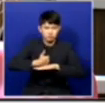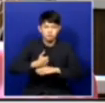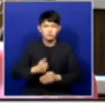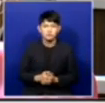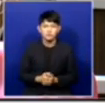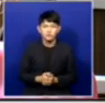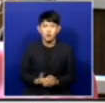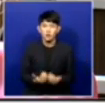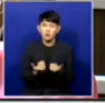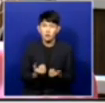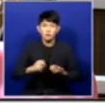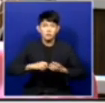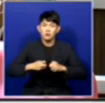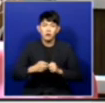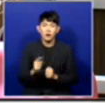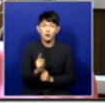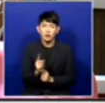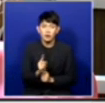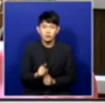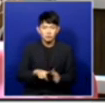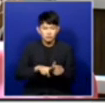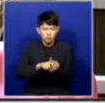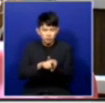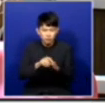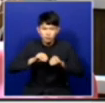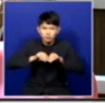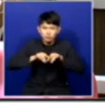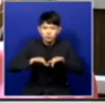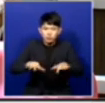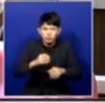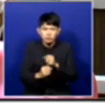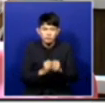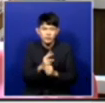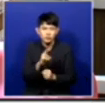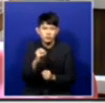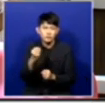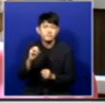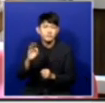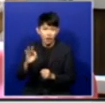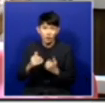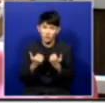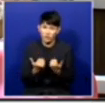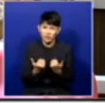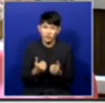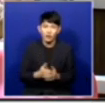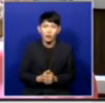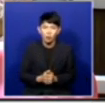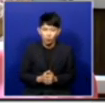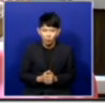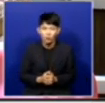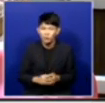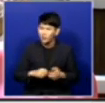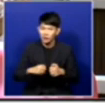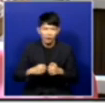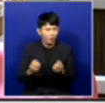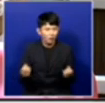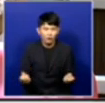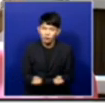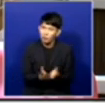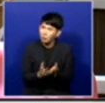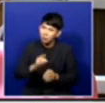พอเกิดสถานการณ์การแพร่ระบาดของโควิด2019สถานการณ์ยิ่งซ้ำเติมให้เลวร้ายมากยิ่ง